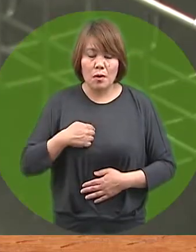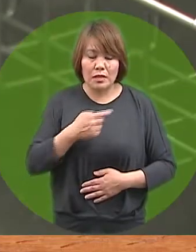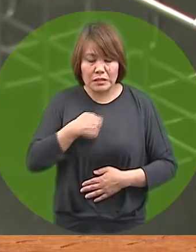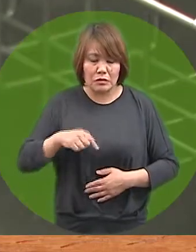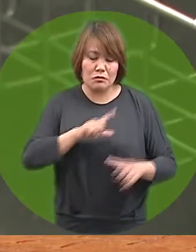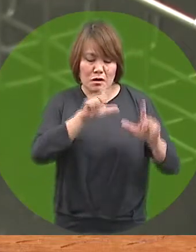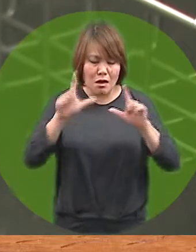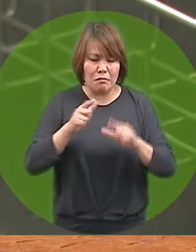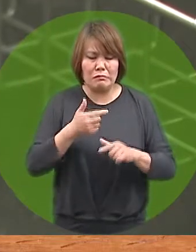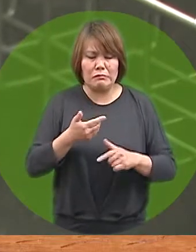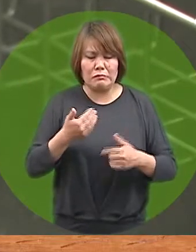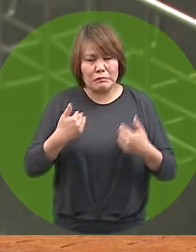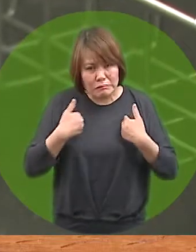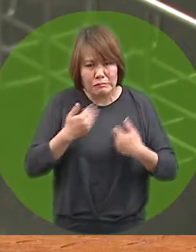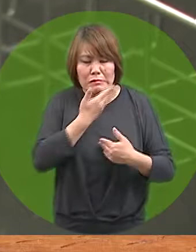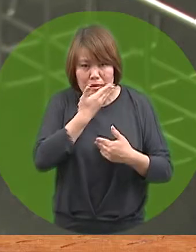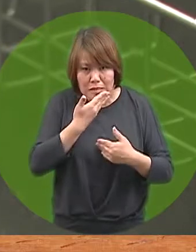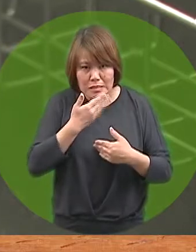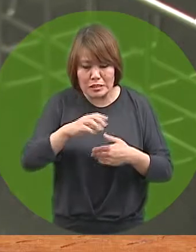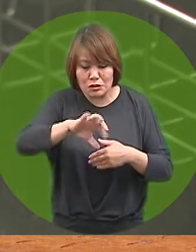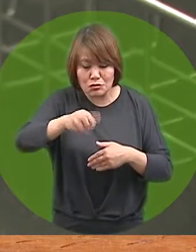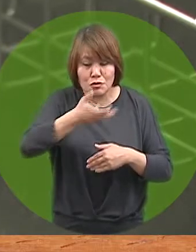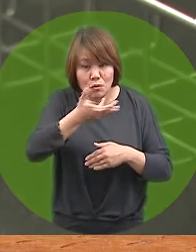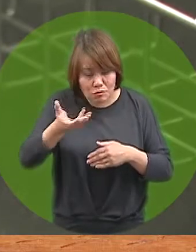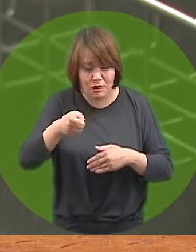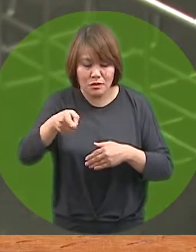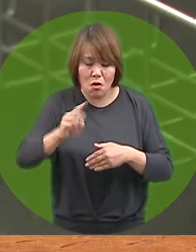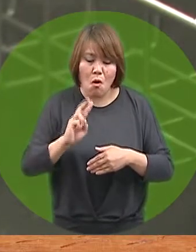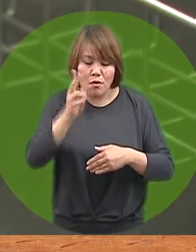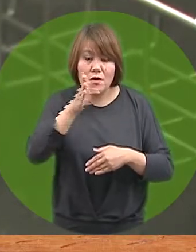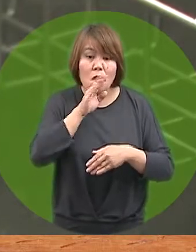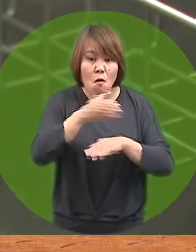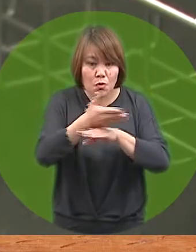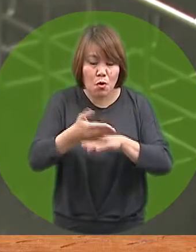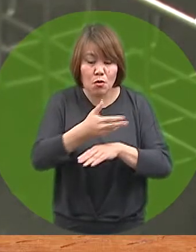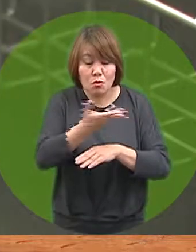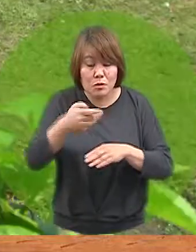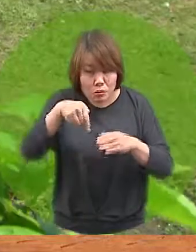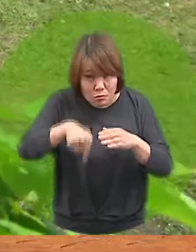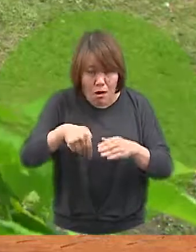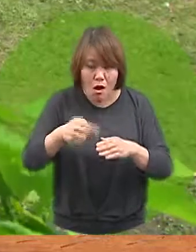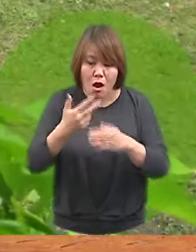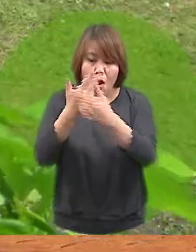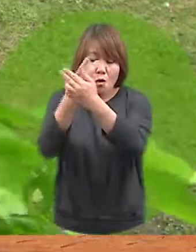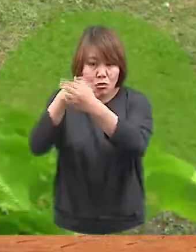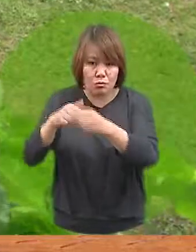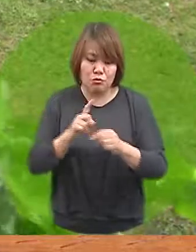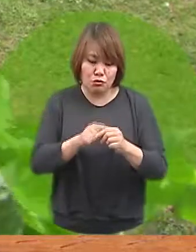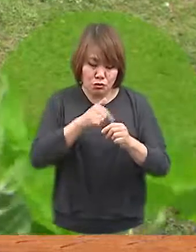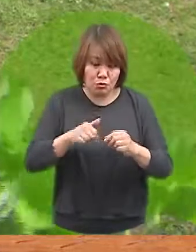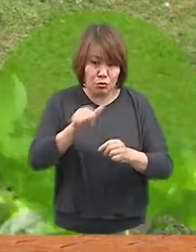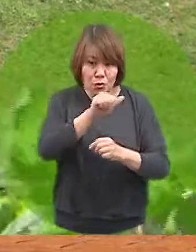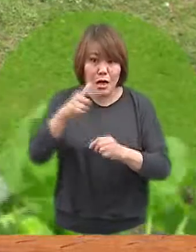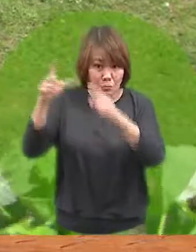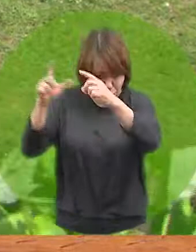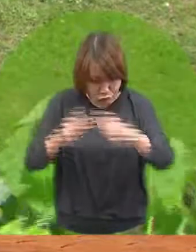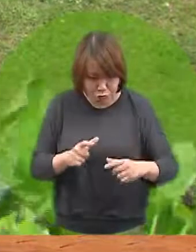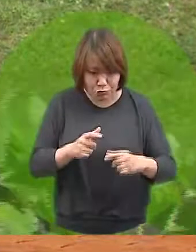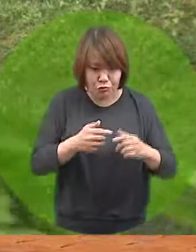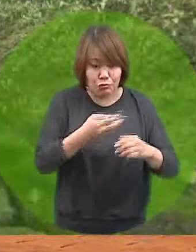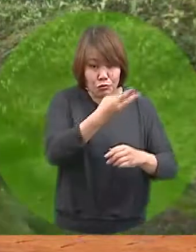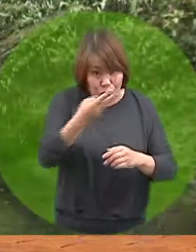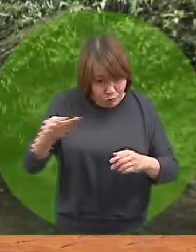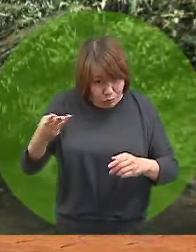私たちの暮らしに欠かせない水道水。沖縄本島の水は北部と中部のダム、河川